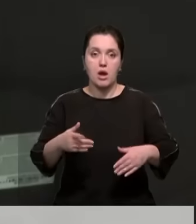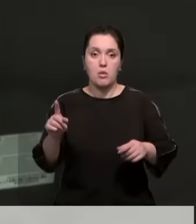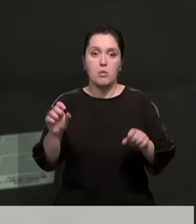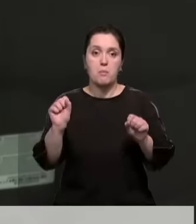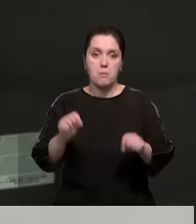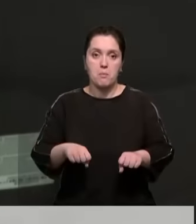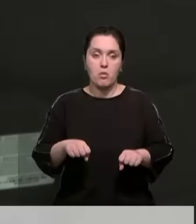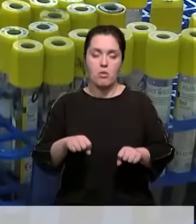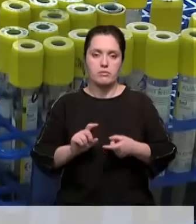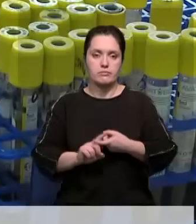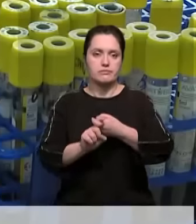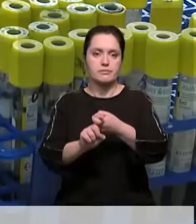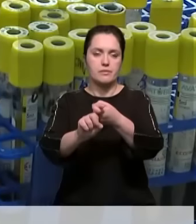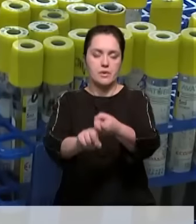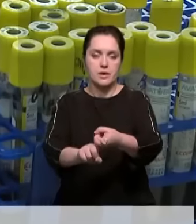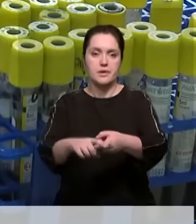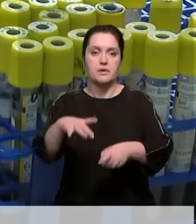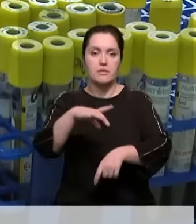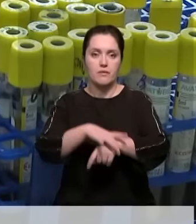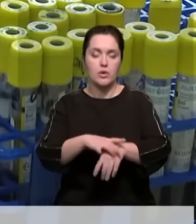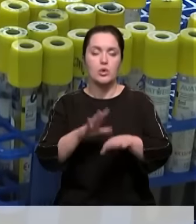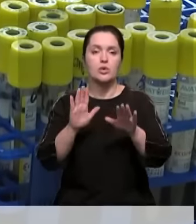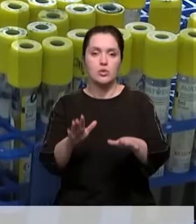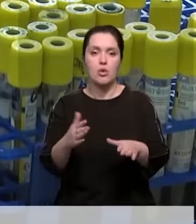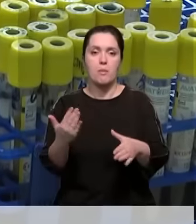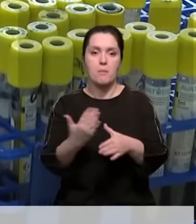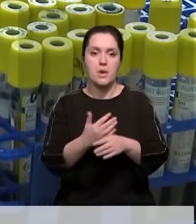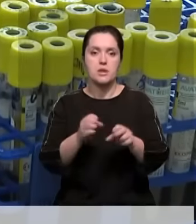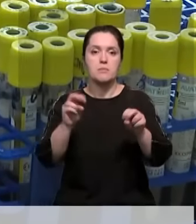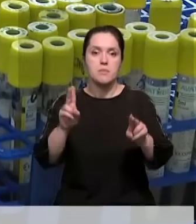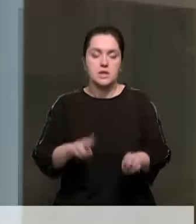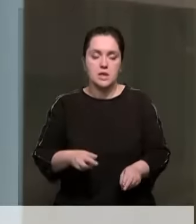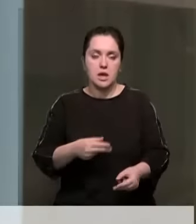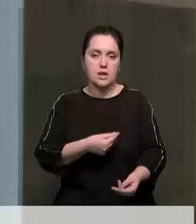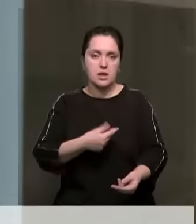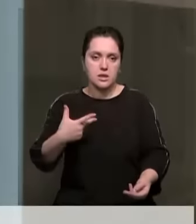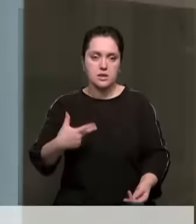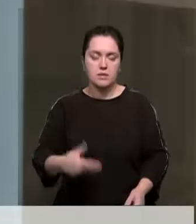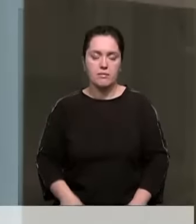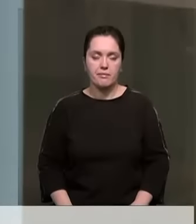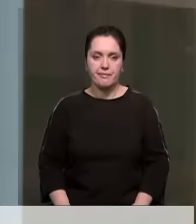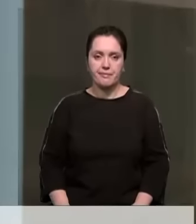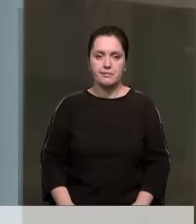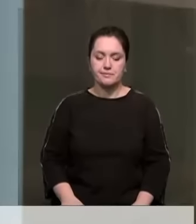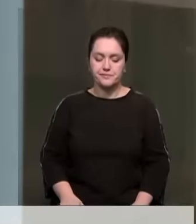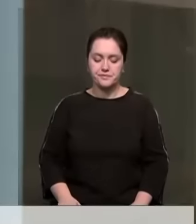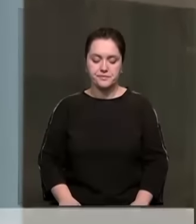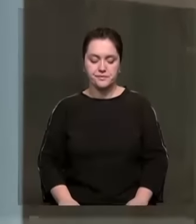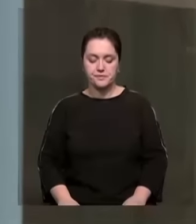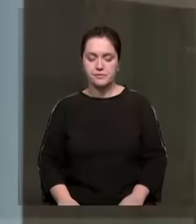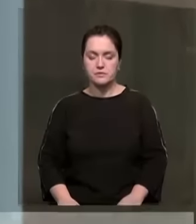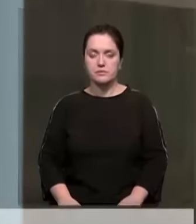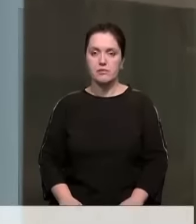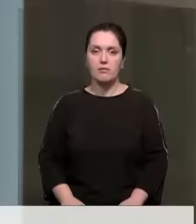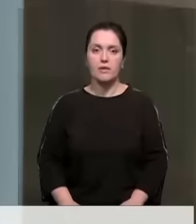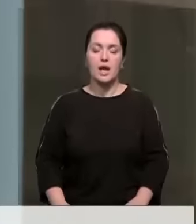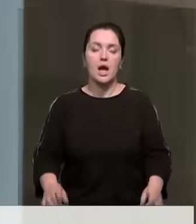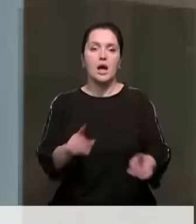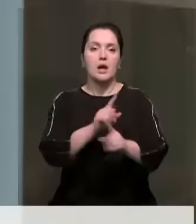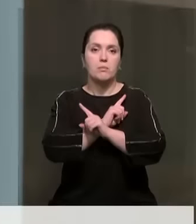могут передавать вирус другим. Выявить его можно только с помощью специального теста. За последние годы показатель смертности от